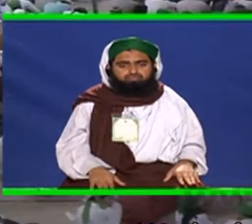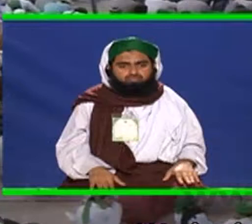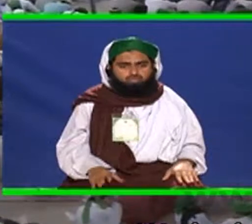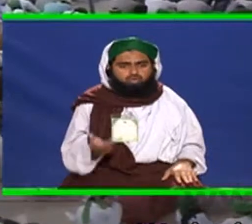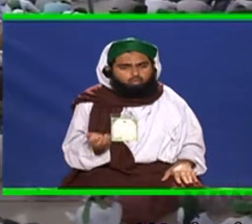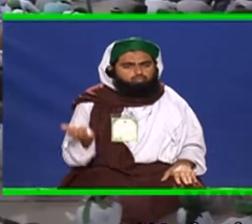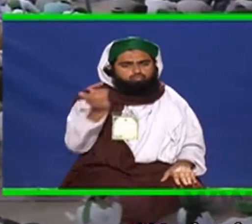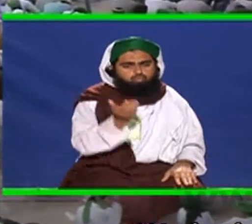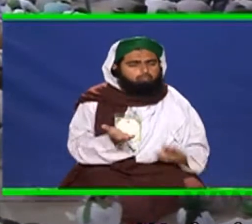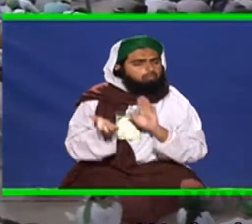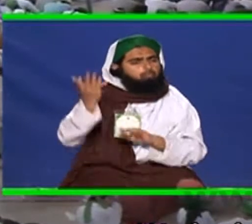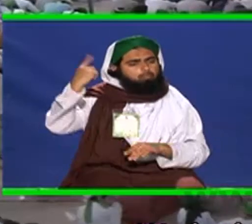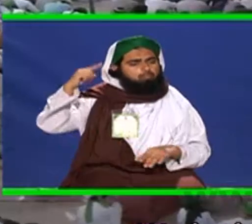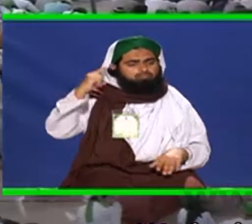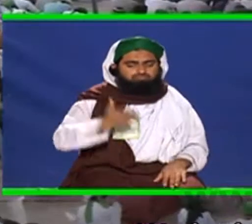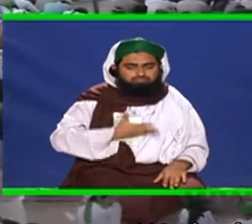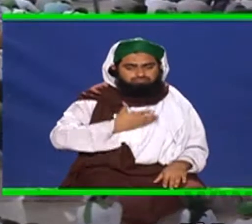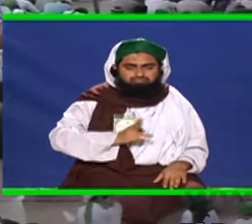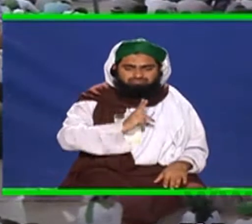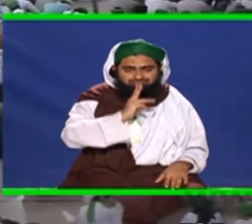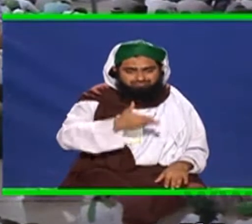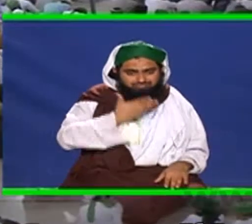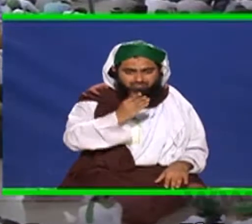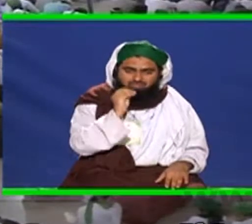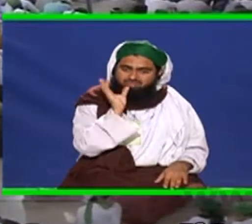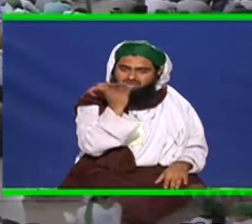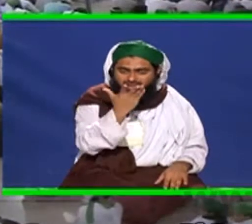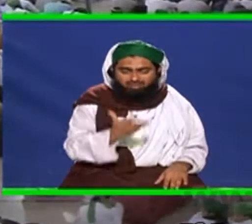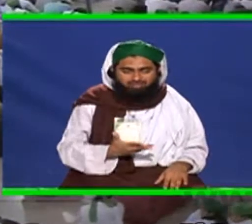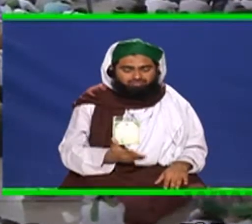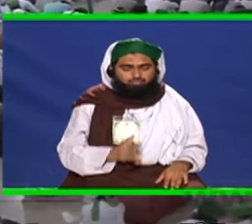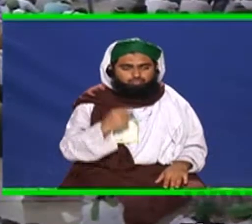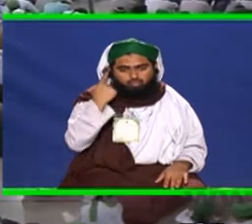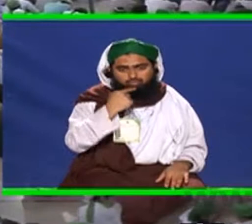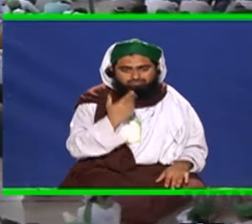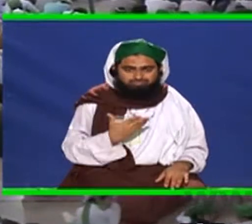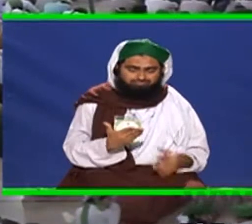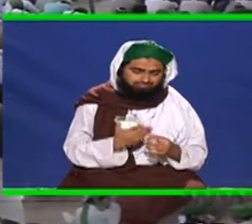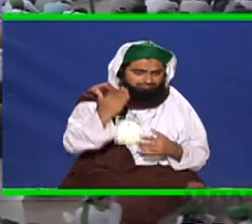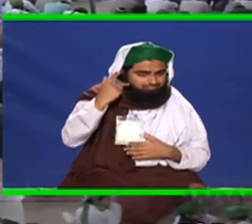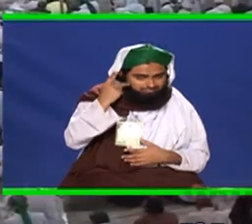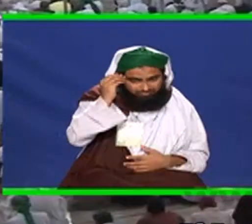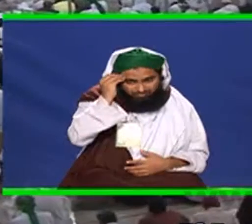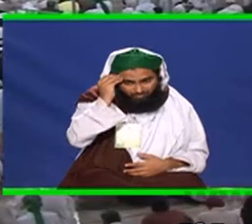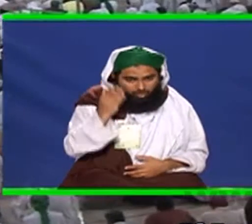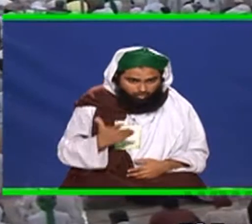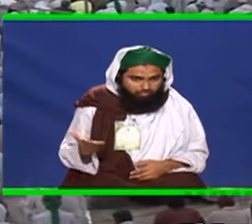फिर पिछली बार भी हमने कुछ सीखा था और मैंने कहा था अगर मैं ऐलान करूं तो वो पता कि